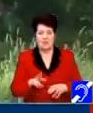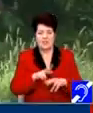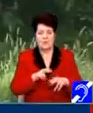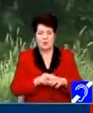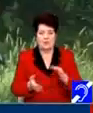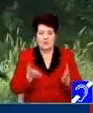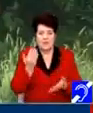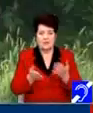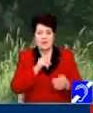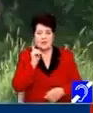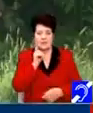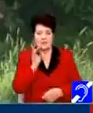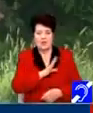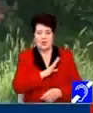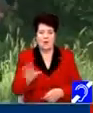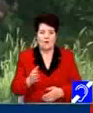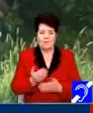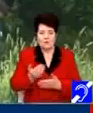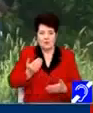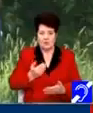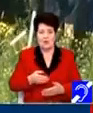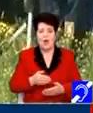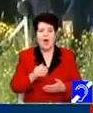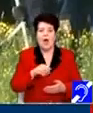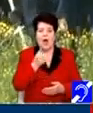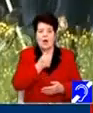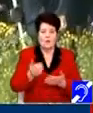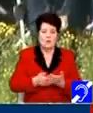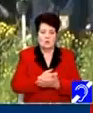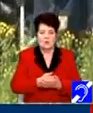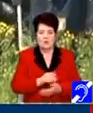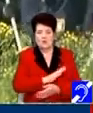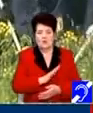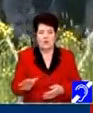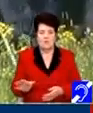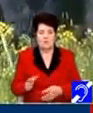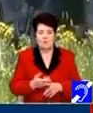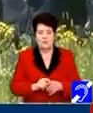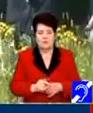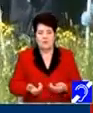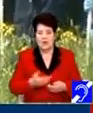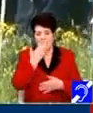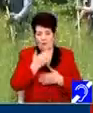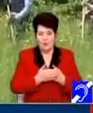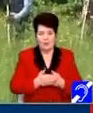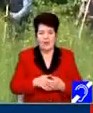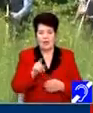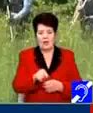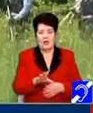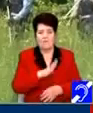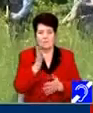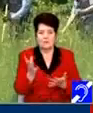poliție au dezvăluit însă că tânăra nu a fost în ajunul anului nou în Frankfurt și nici nu ar fi fost victima agresiunilor sexuale. În apropiere de locul crimei a